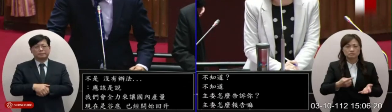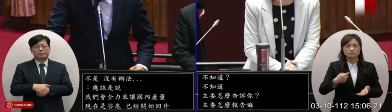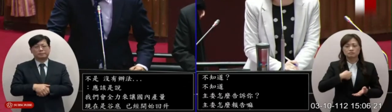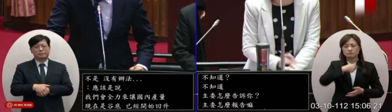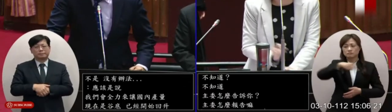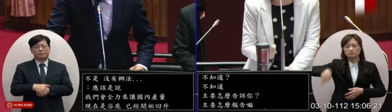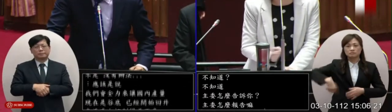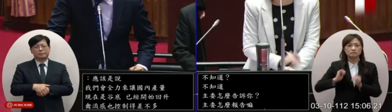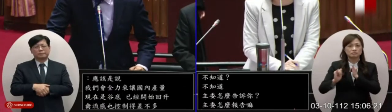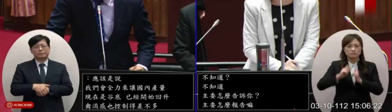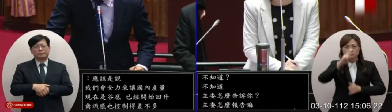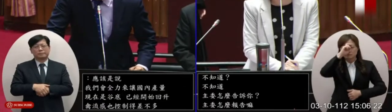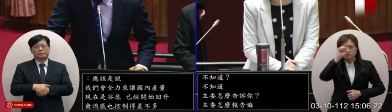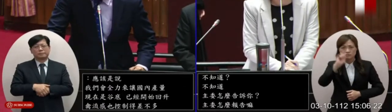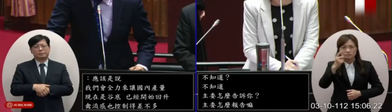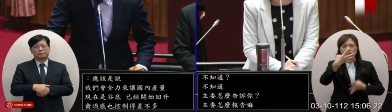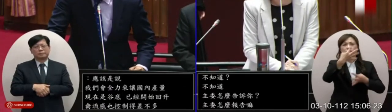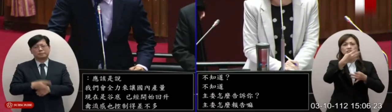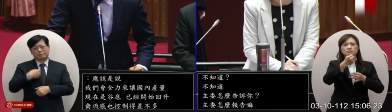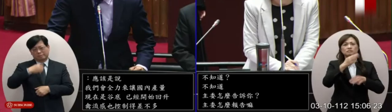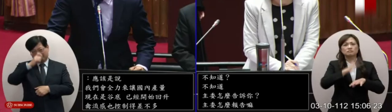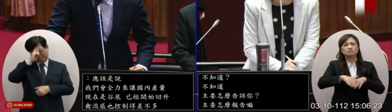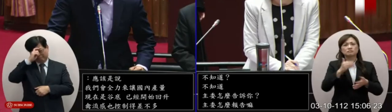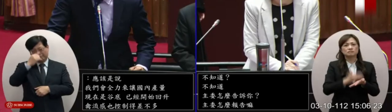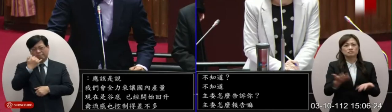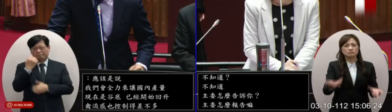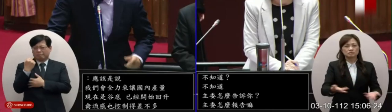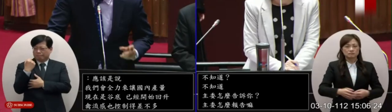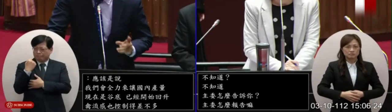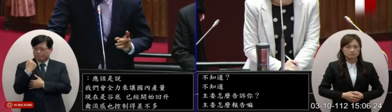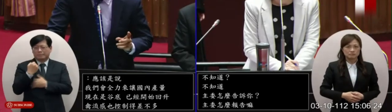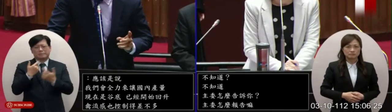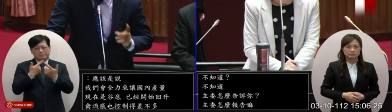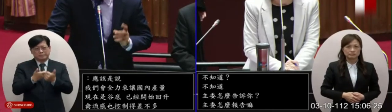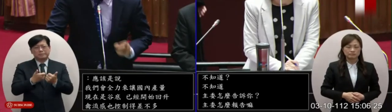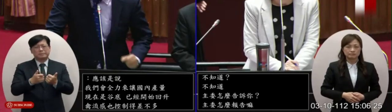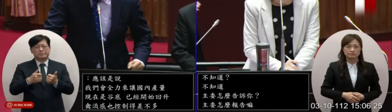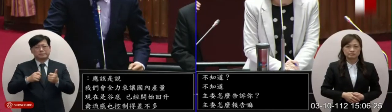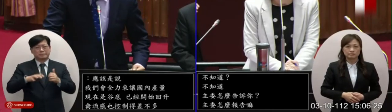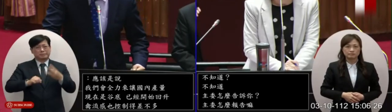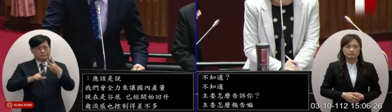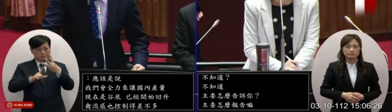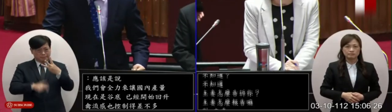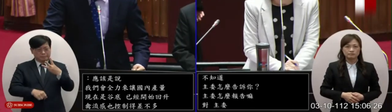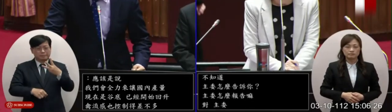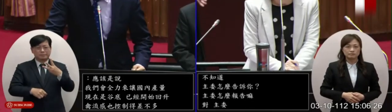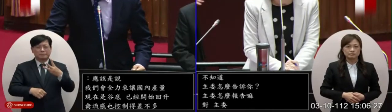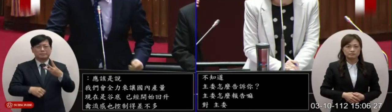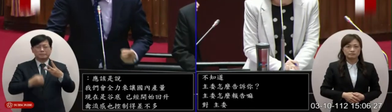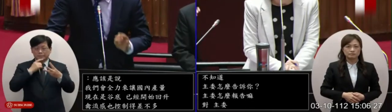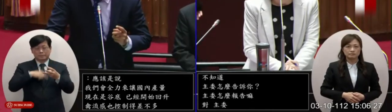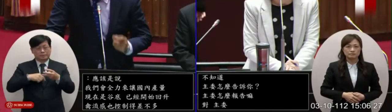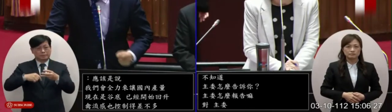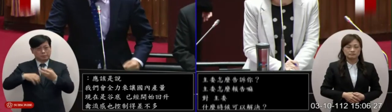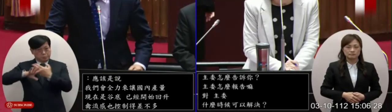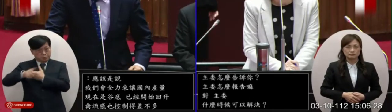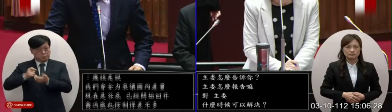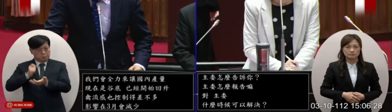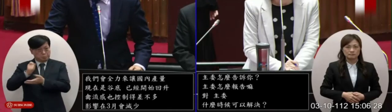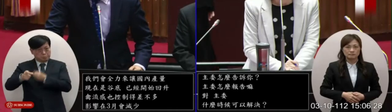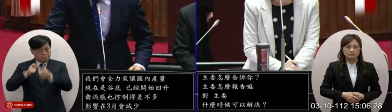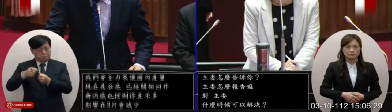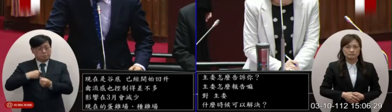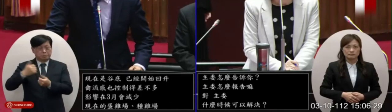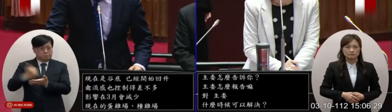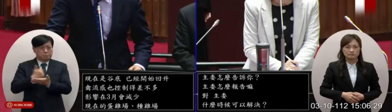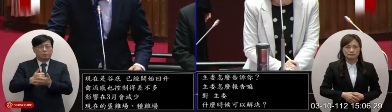姓希望知道的什么？ 我们当然是希望尽最大的力道，在这个月。那扩大专案进口也跟委员报告，我